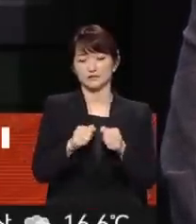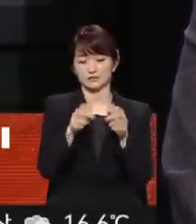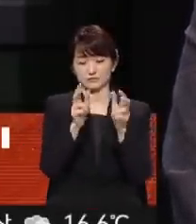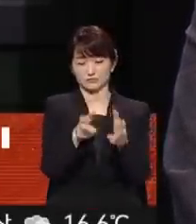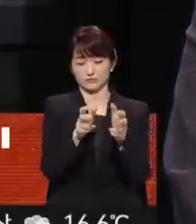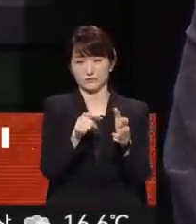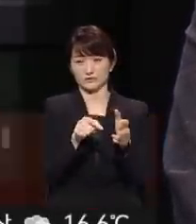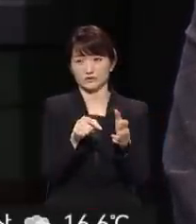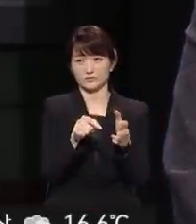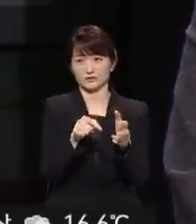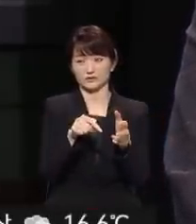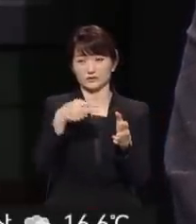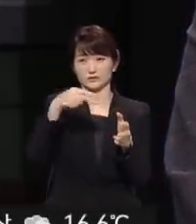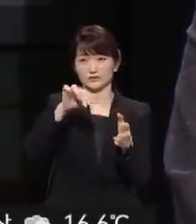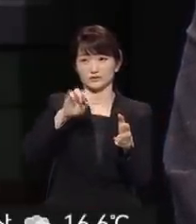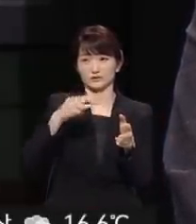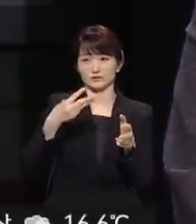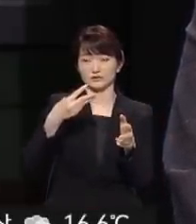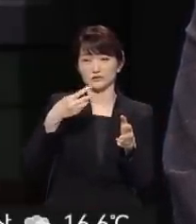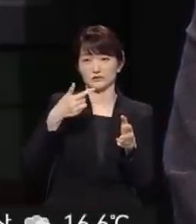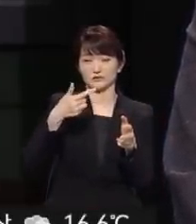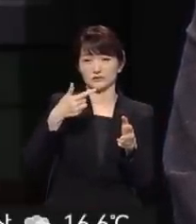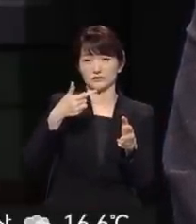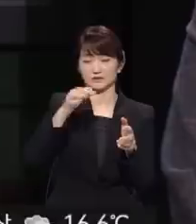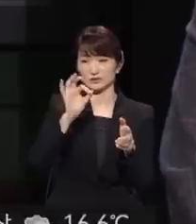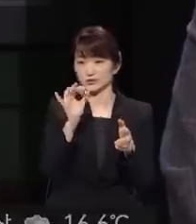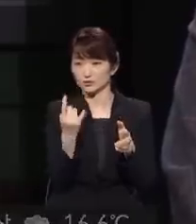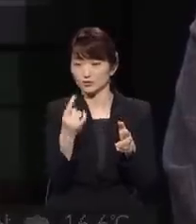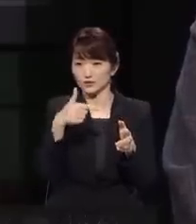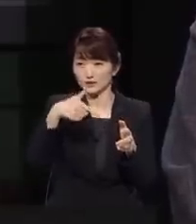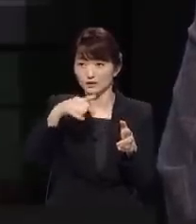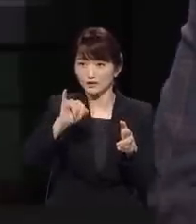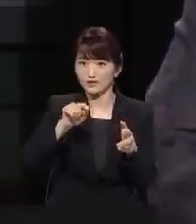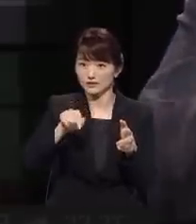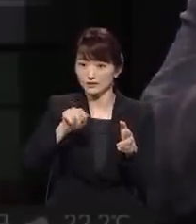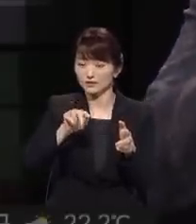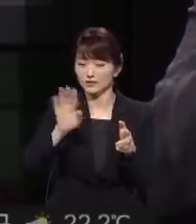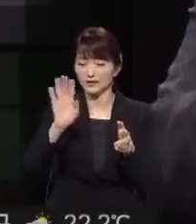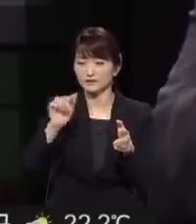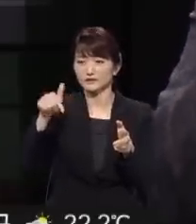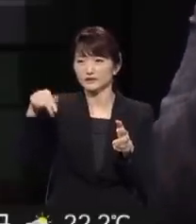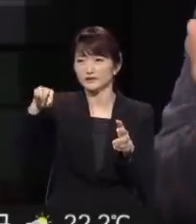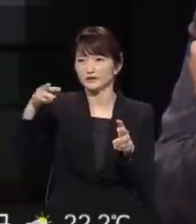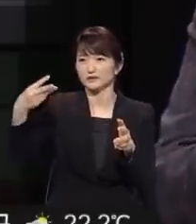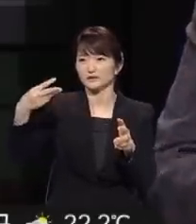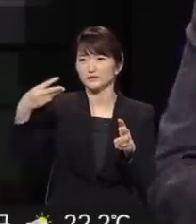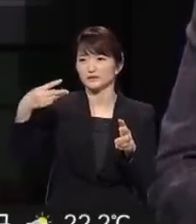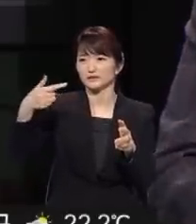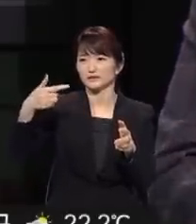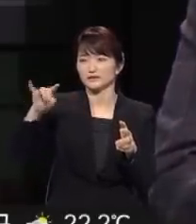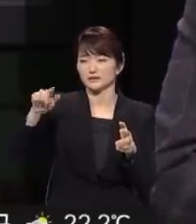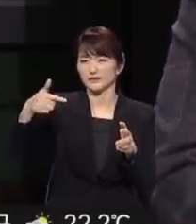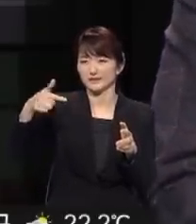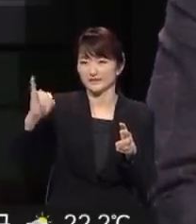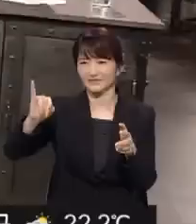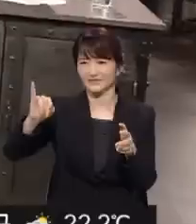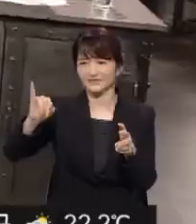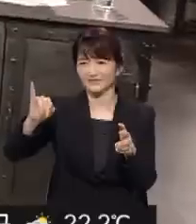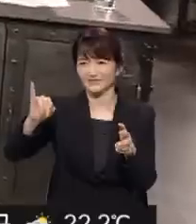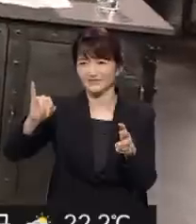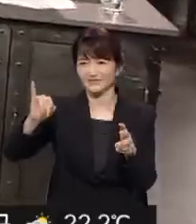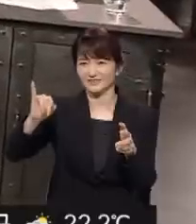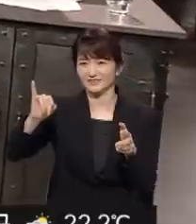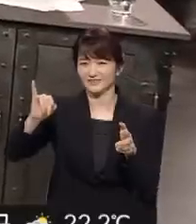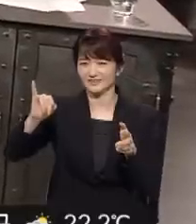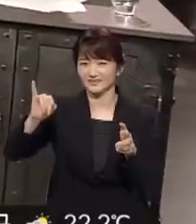에어컨 실외기라고 쓰는 분은 생각보다 굉장히 많습니다. 진짜요? 그것도 많이 헷갈리시는 것 같습니다. 에어컨이 실외에 있으니까 실외기인데 죄송합니다. 실외기를 제가